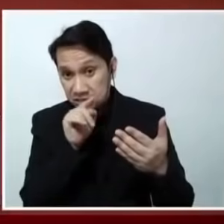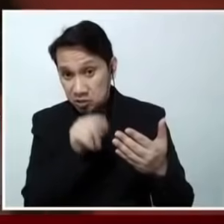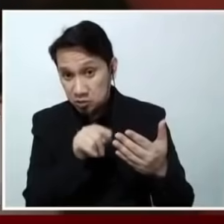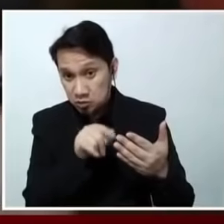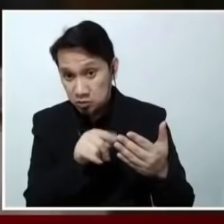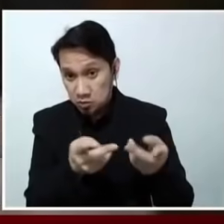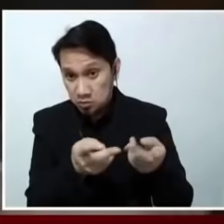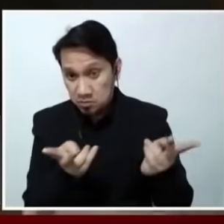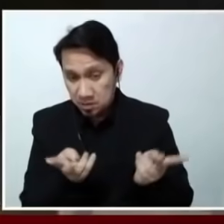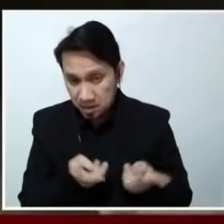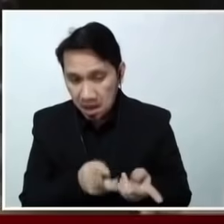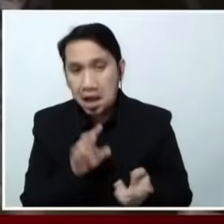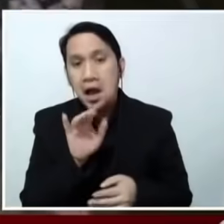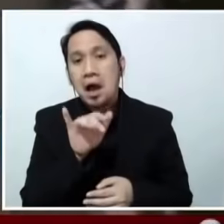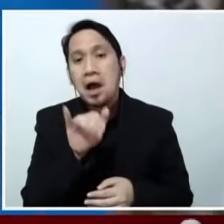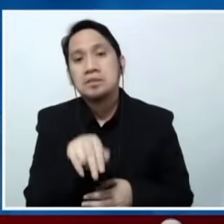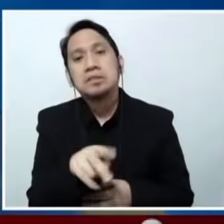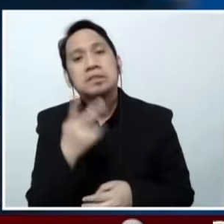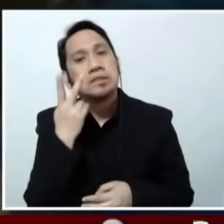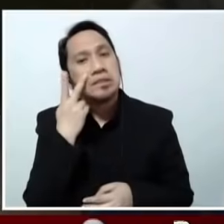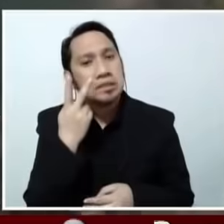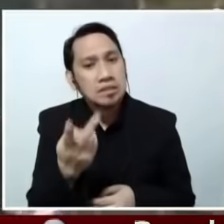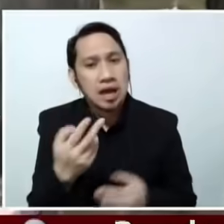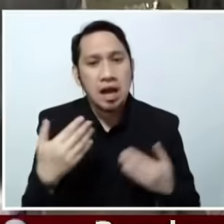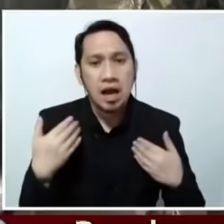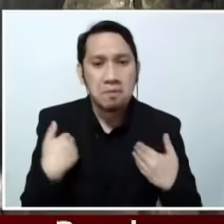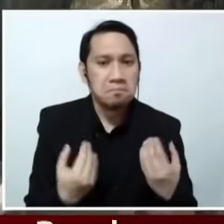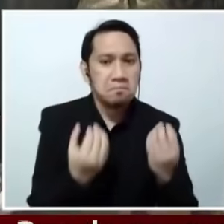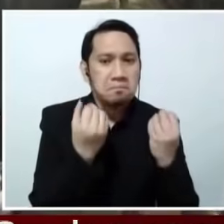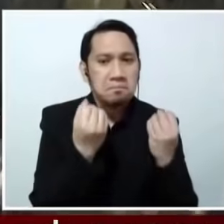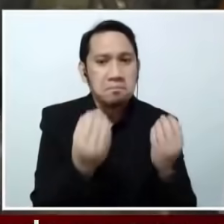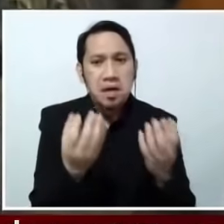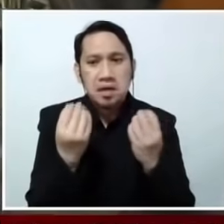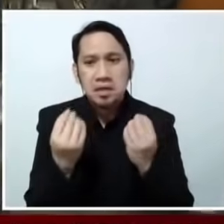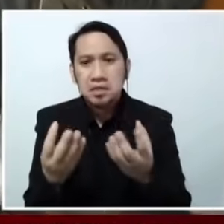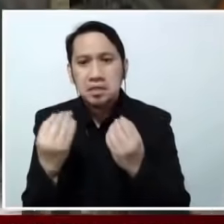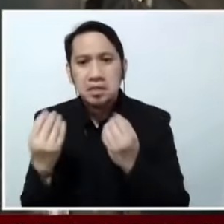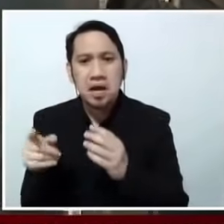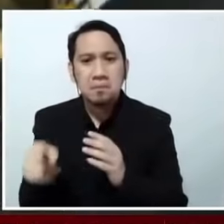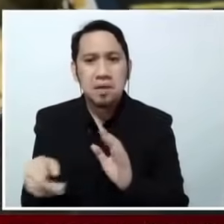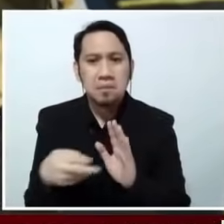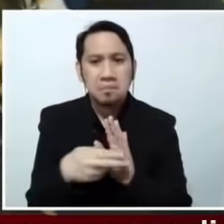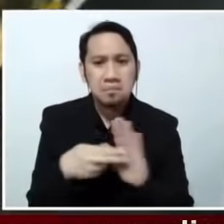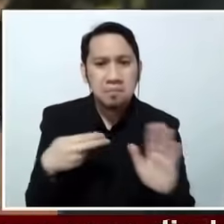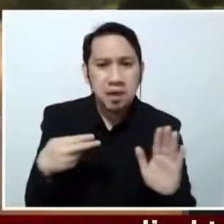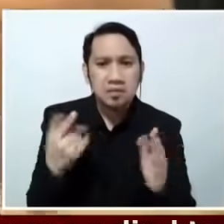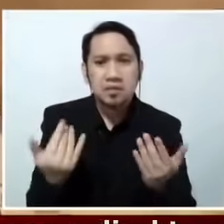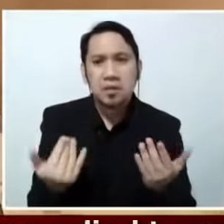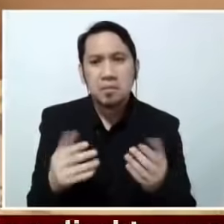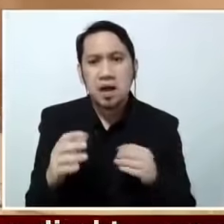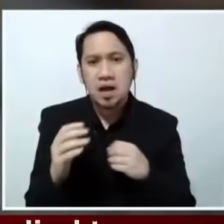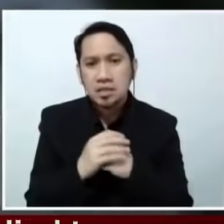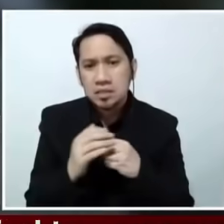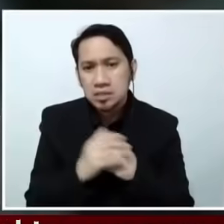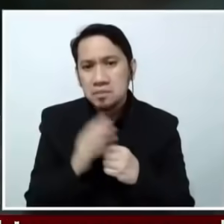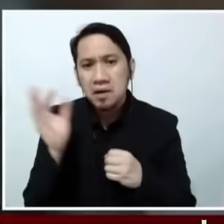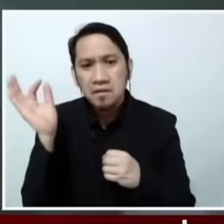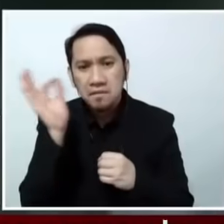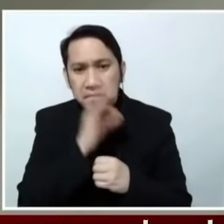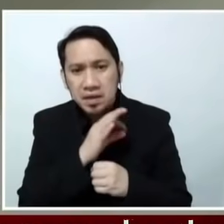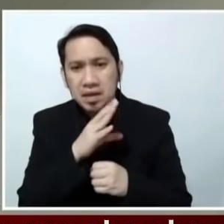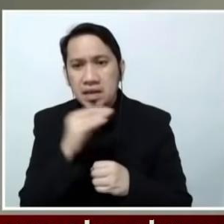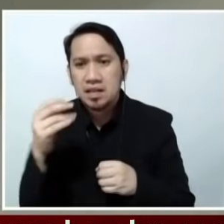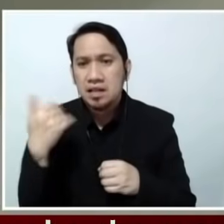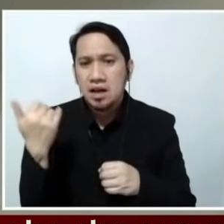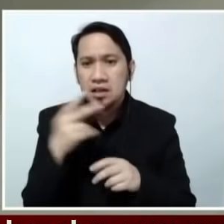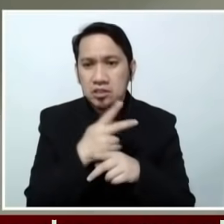tumambad sa mga otoridad ang bulto-bultong pinekeng branded na sapatos at iba pang produkto. Ipatatawag